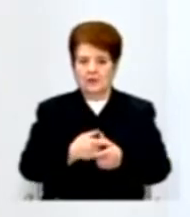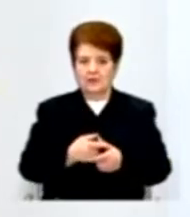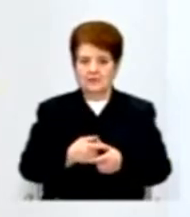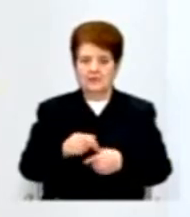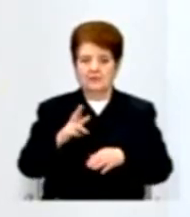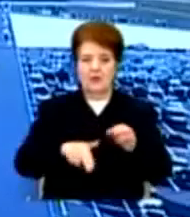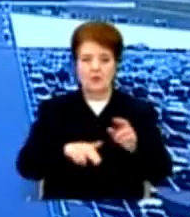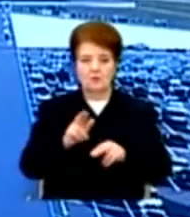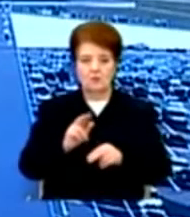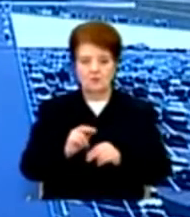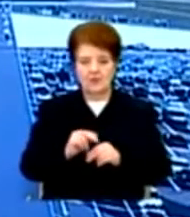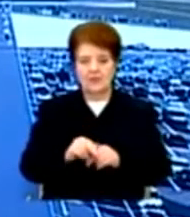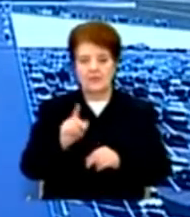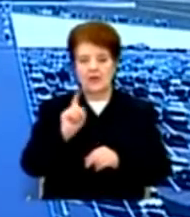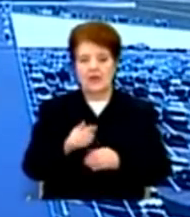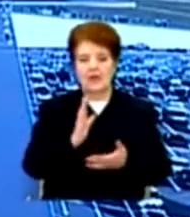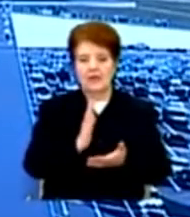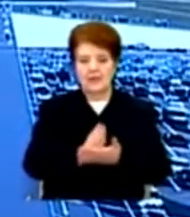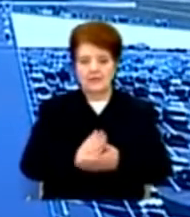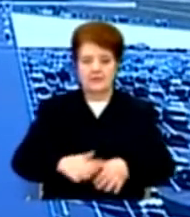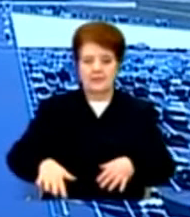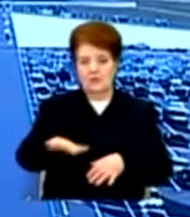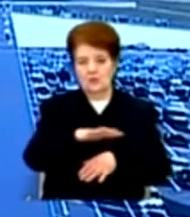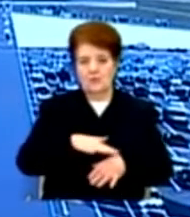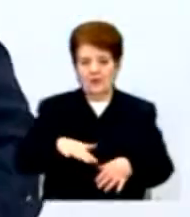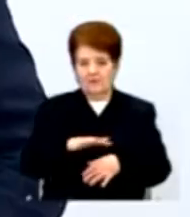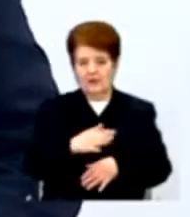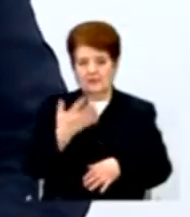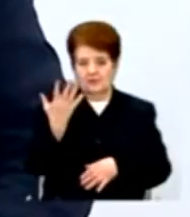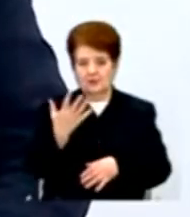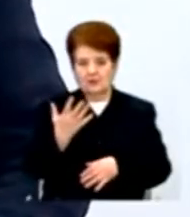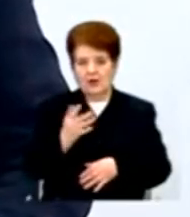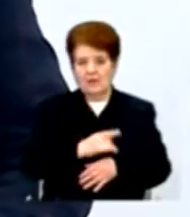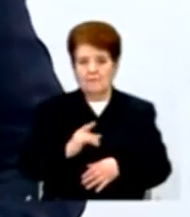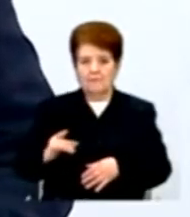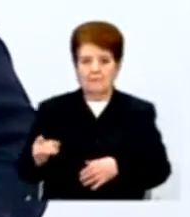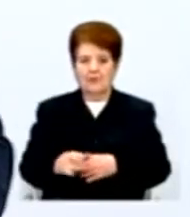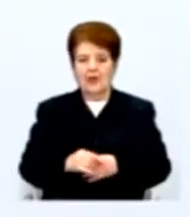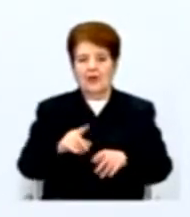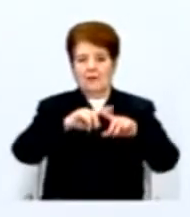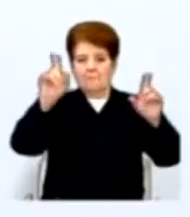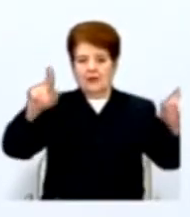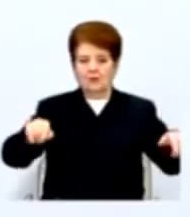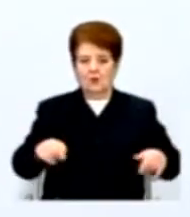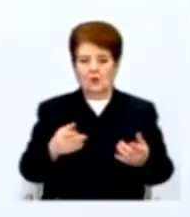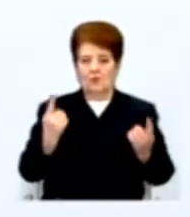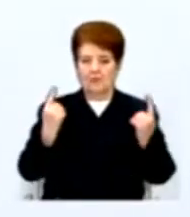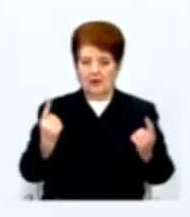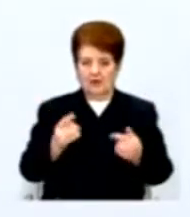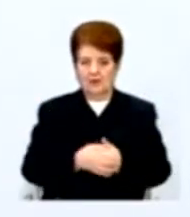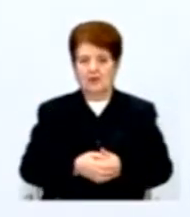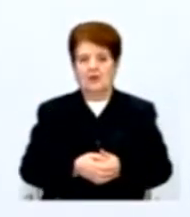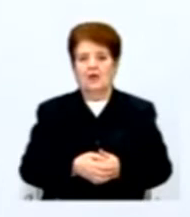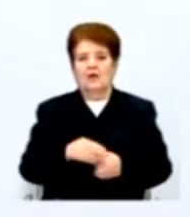de constructivistă care este dominată de suprafețe cu a cincea fațadă, deci cu panouri destul de mari,